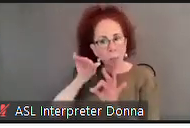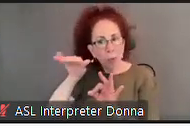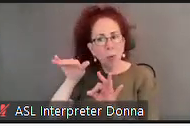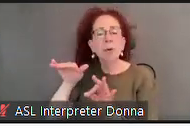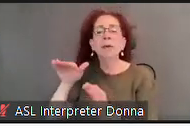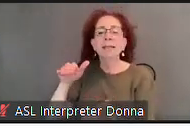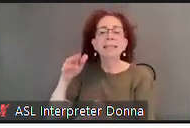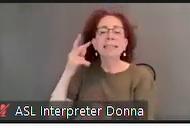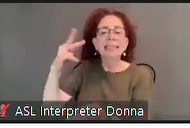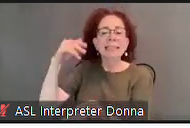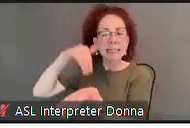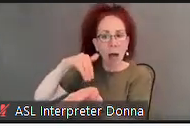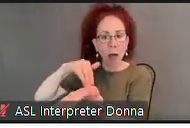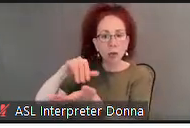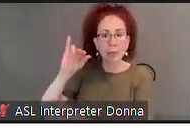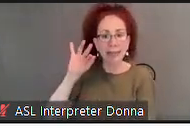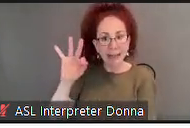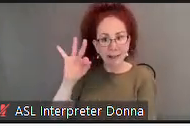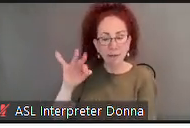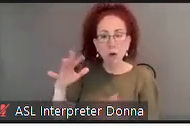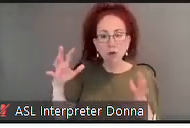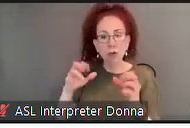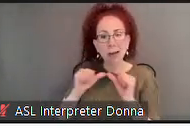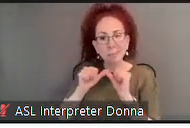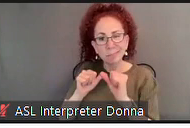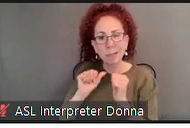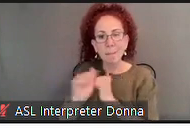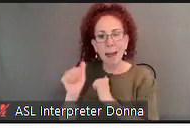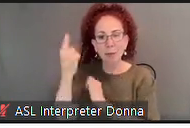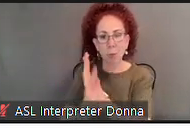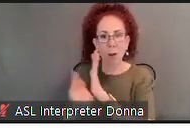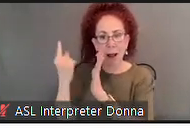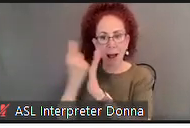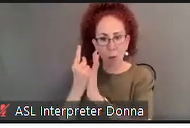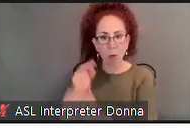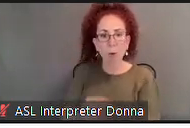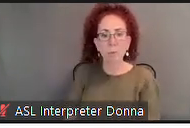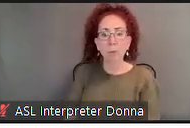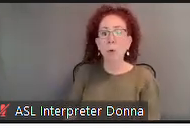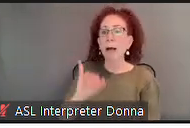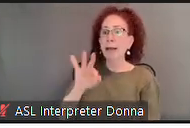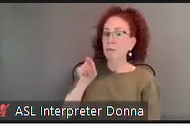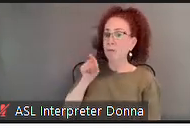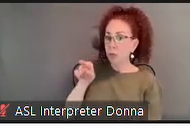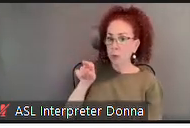要喝水这个时候呢是非常重要的，你要去找医生。